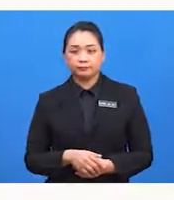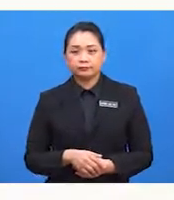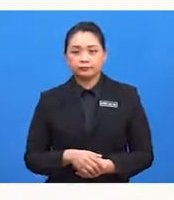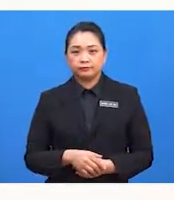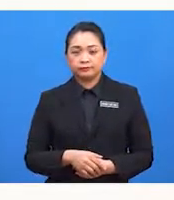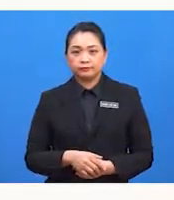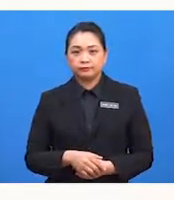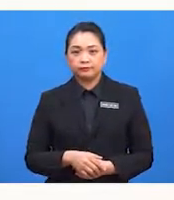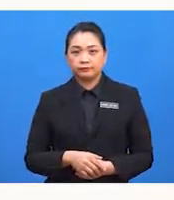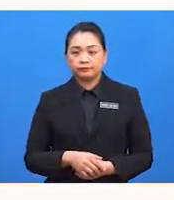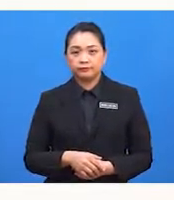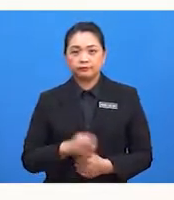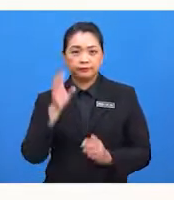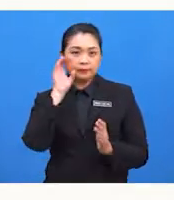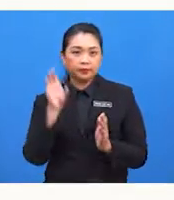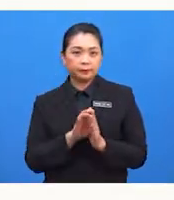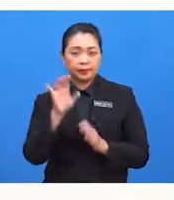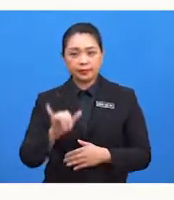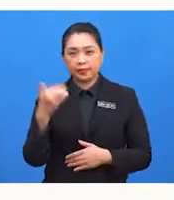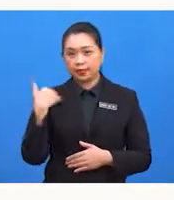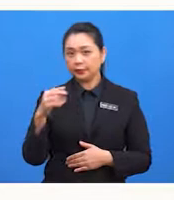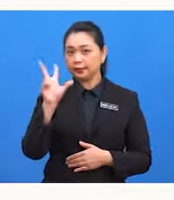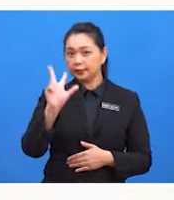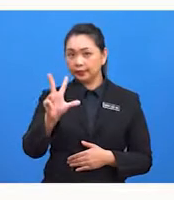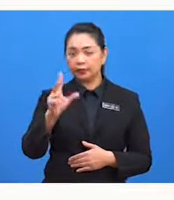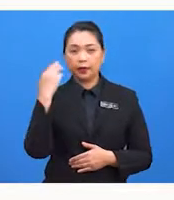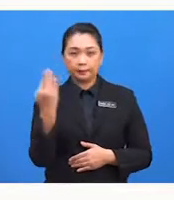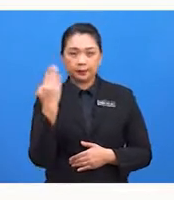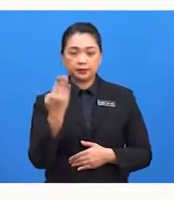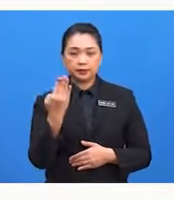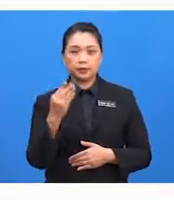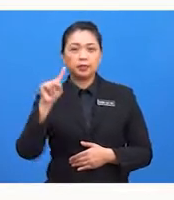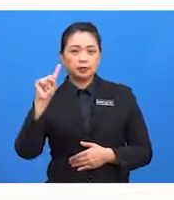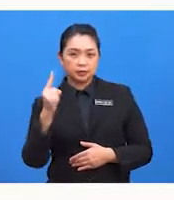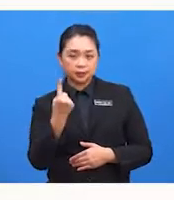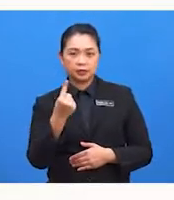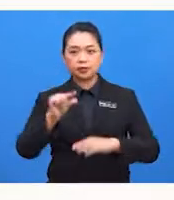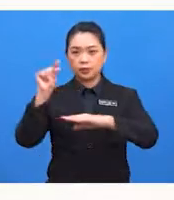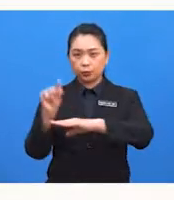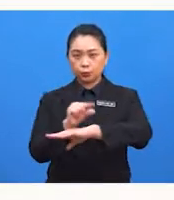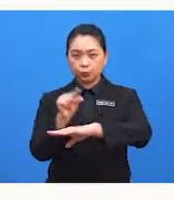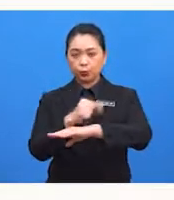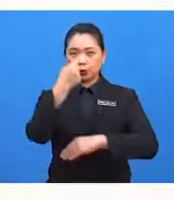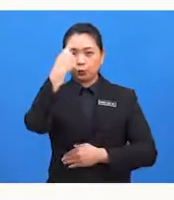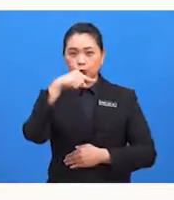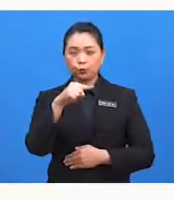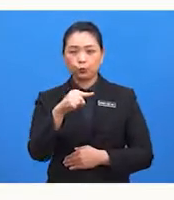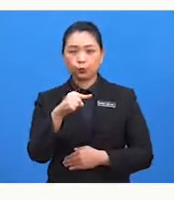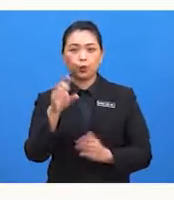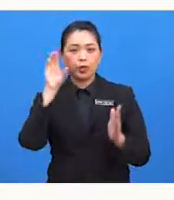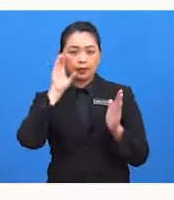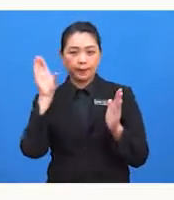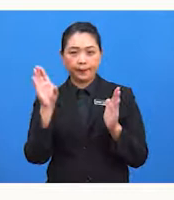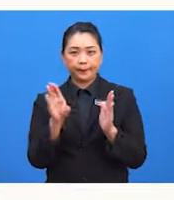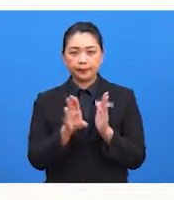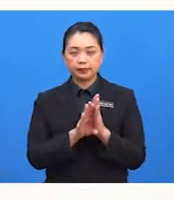Perspektif dengan tiga titik lenyap biasanya hanya digunakan untuk